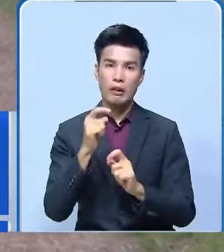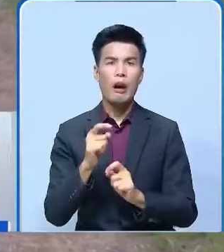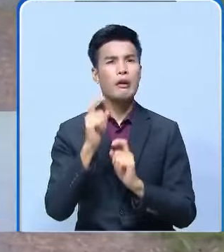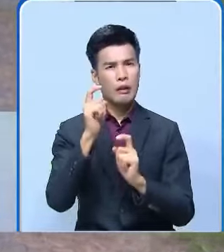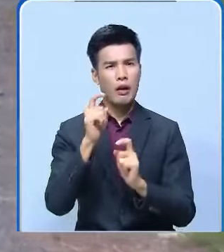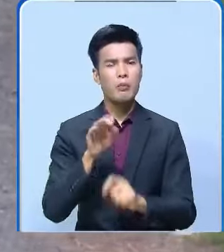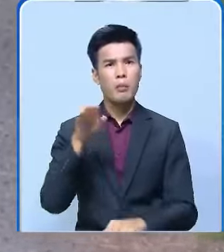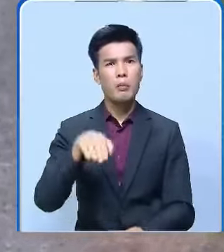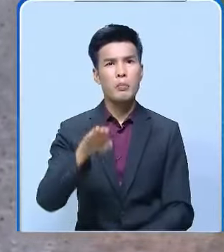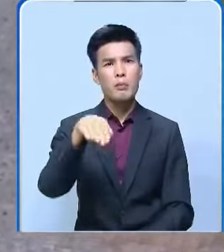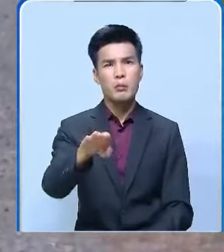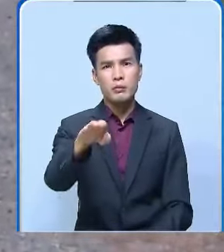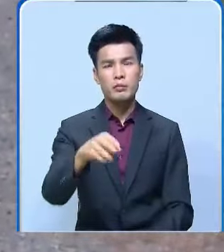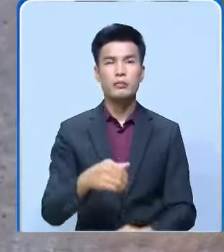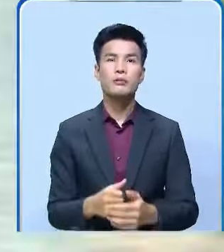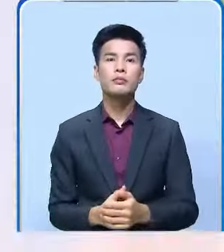ง่าย